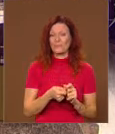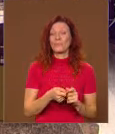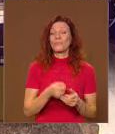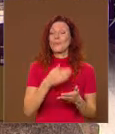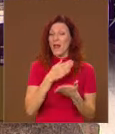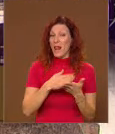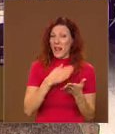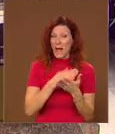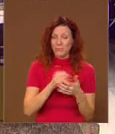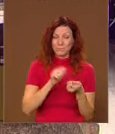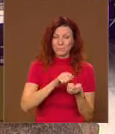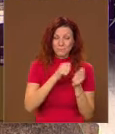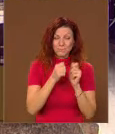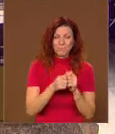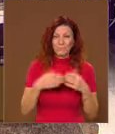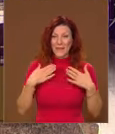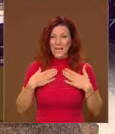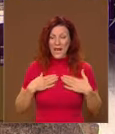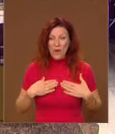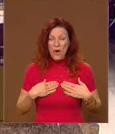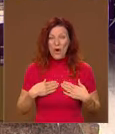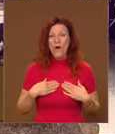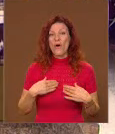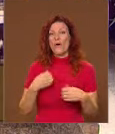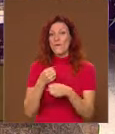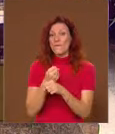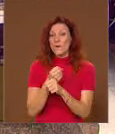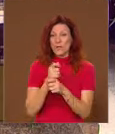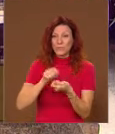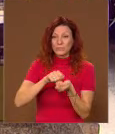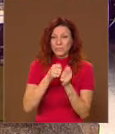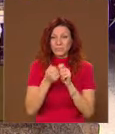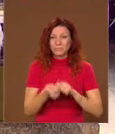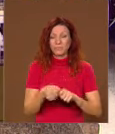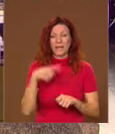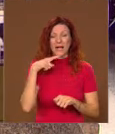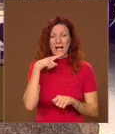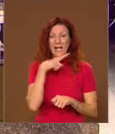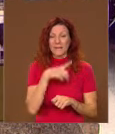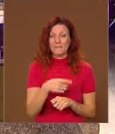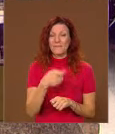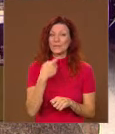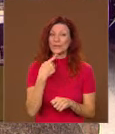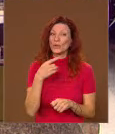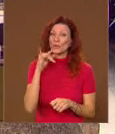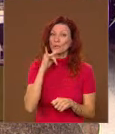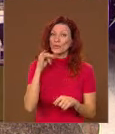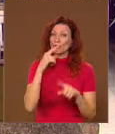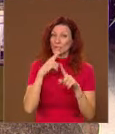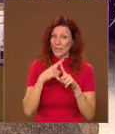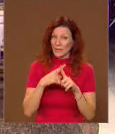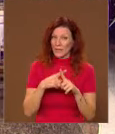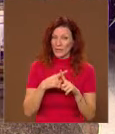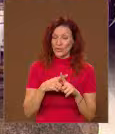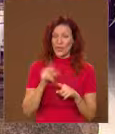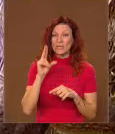в истински тяло и кръв Христови, в изпълнение на Христовото установление на таинството